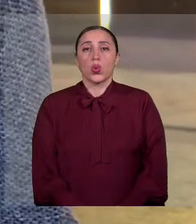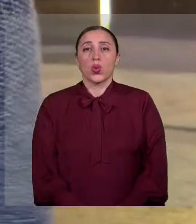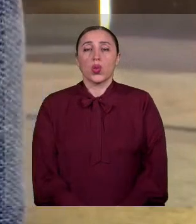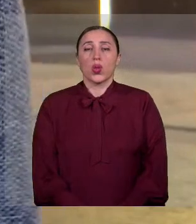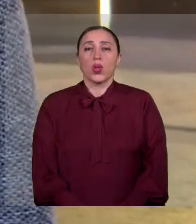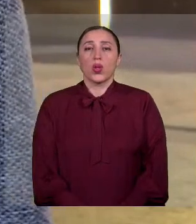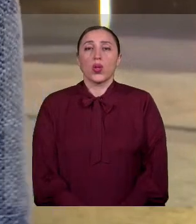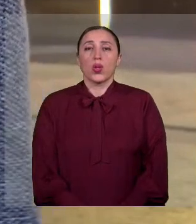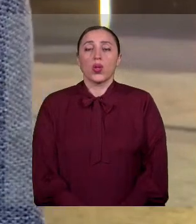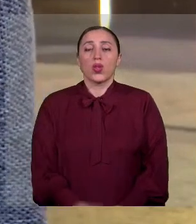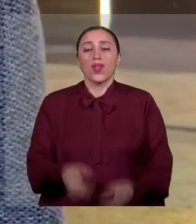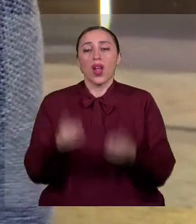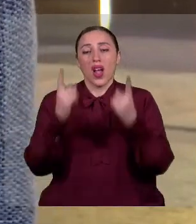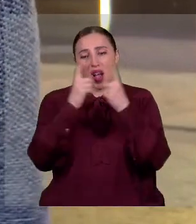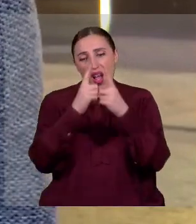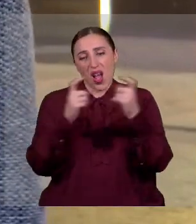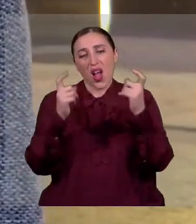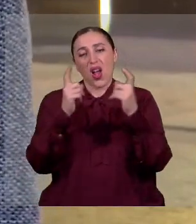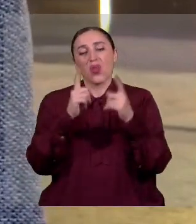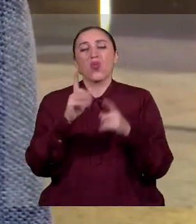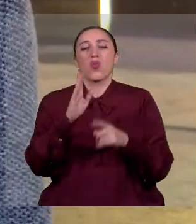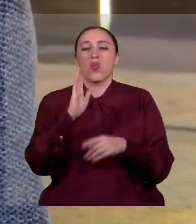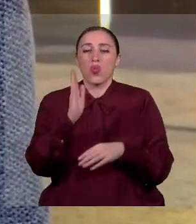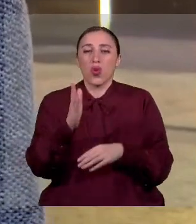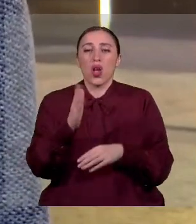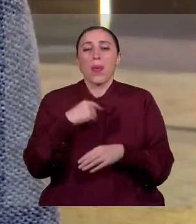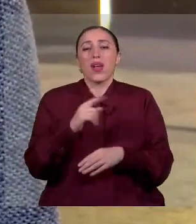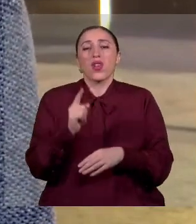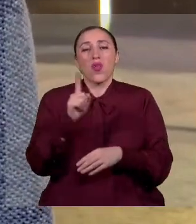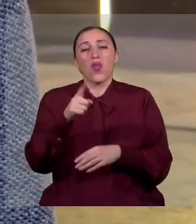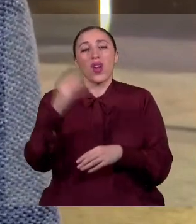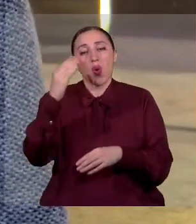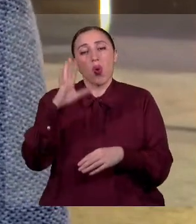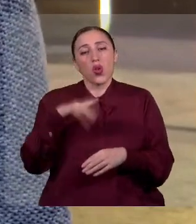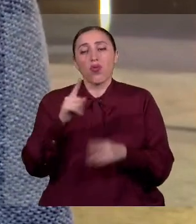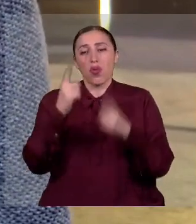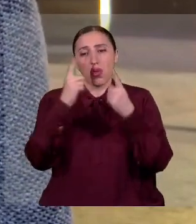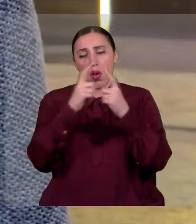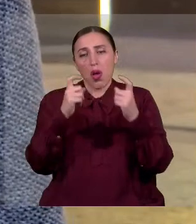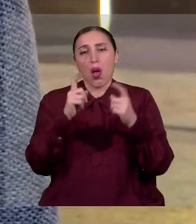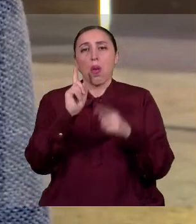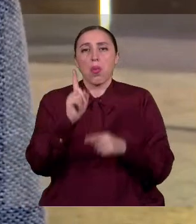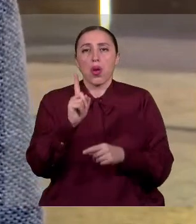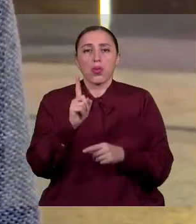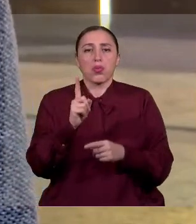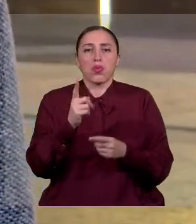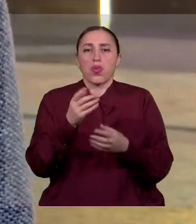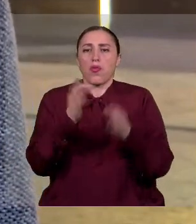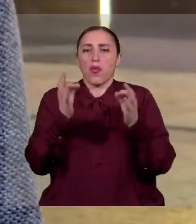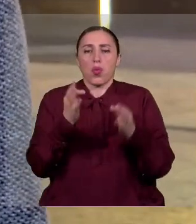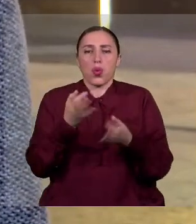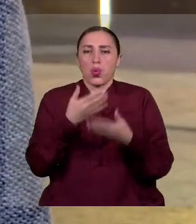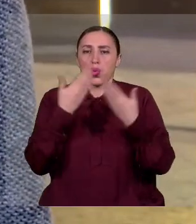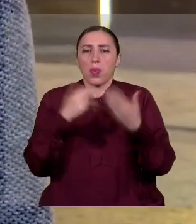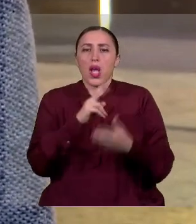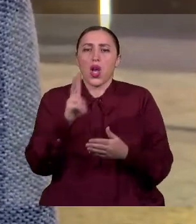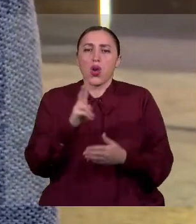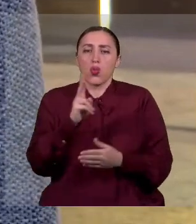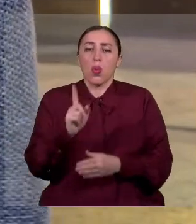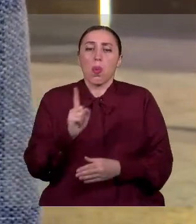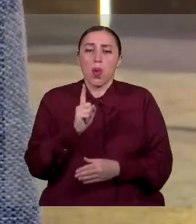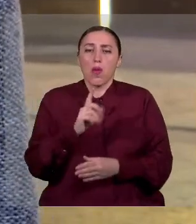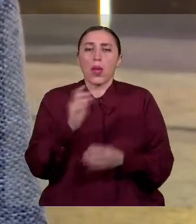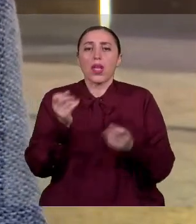հայտարարություն հաղորդել, սպասում էինք, որ պետք է այս ելույթից հետո հայտարարություն լիներ, սակայն այն տեղի չունեցավ երկու ժամ սպասելուց